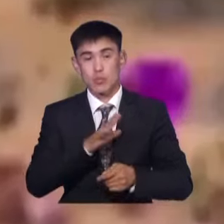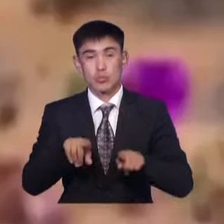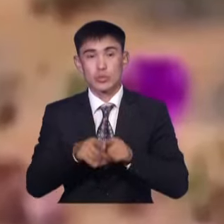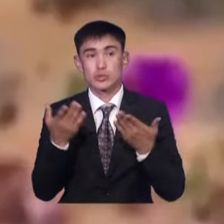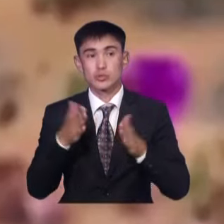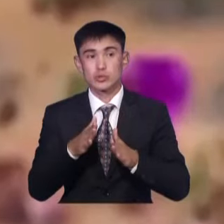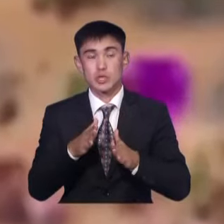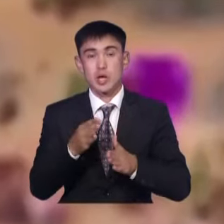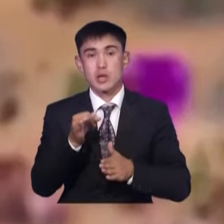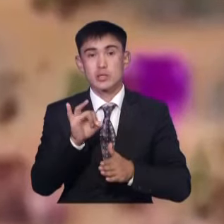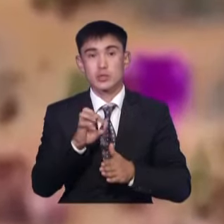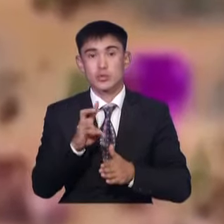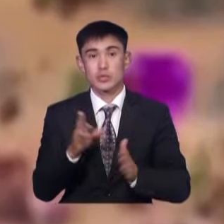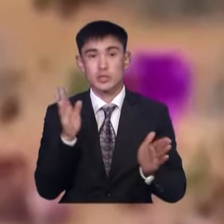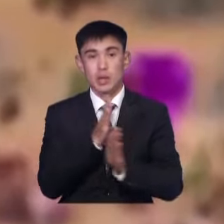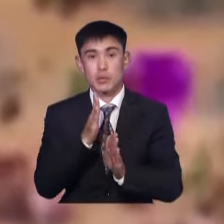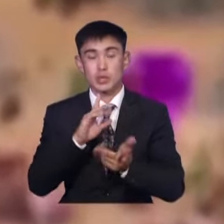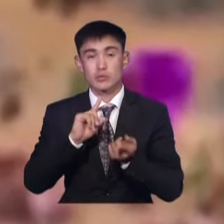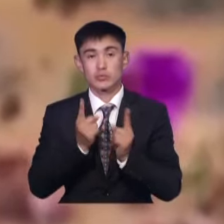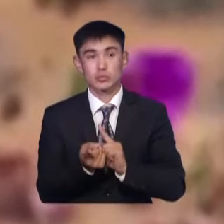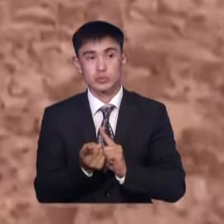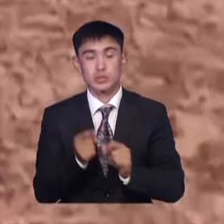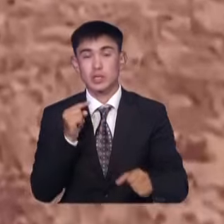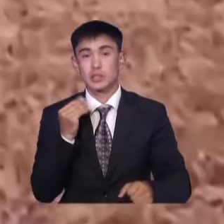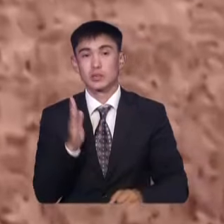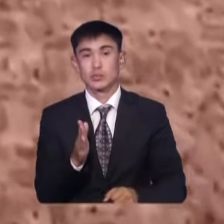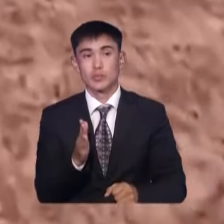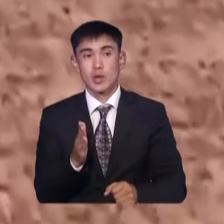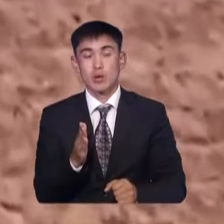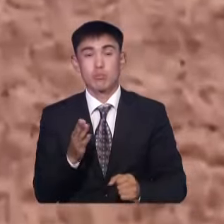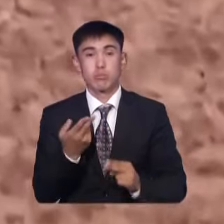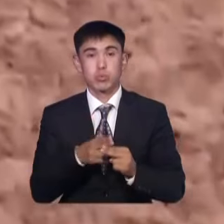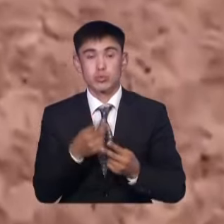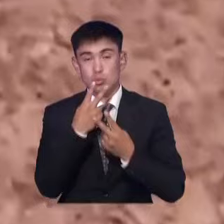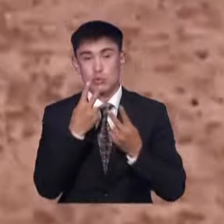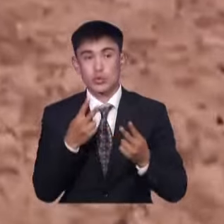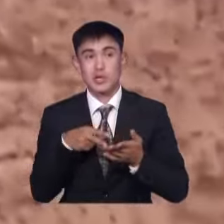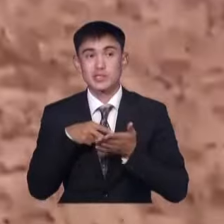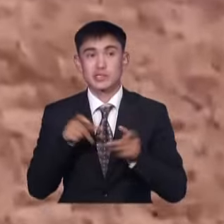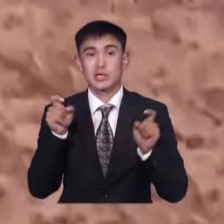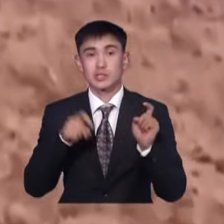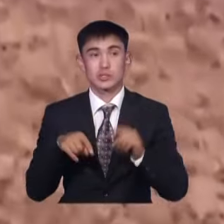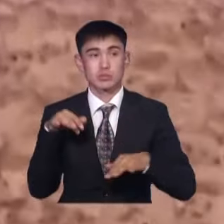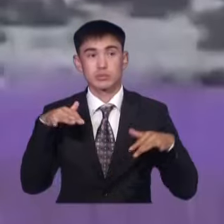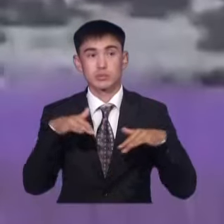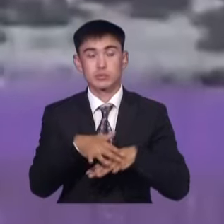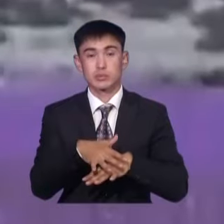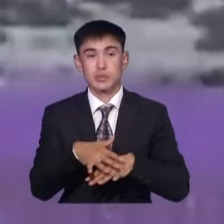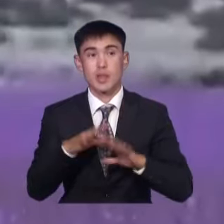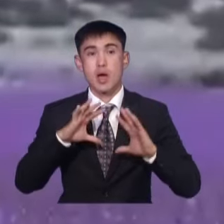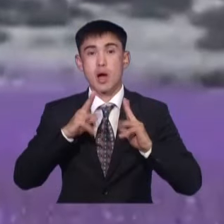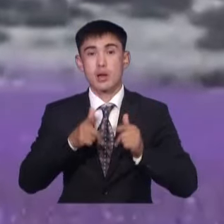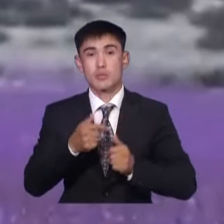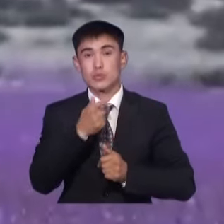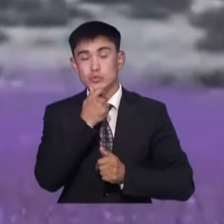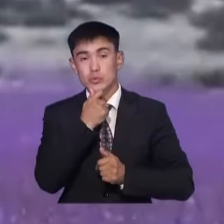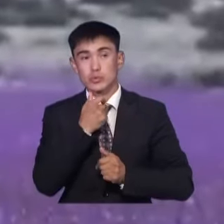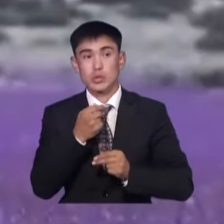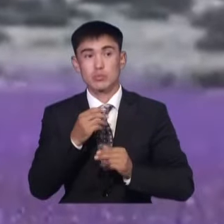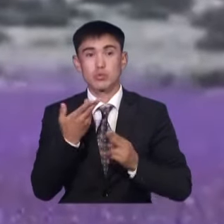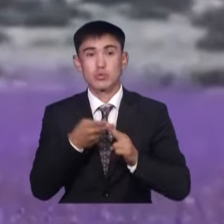әдетте Эль-Ниньо деп аталатын табиғи құбылыстың әсерінен болады. Құбылысты көруге саяхатшылар ағыла барып жатыр. Әлем назарын өзіне